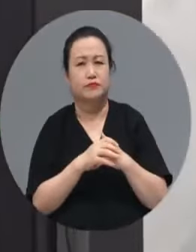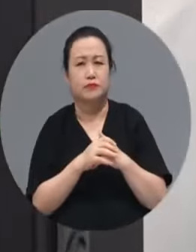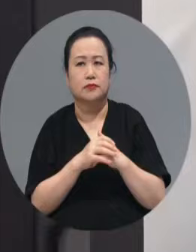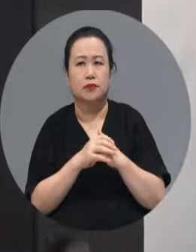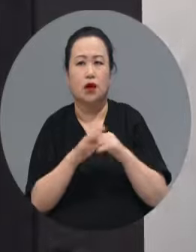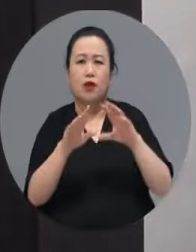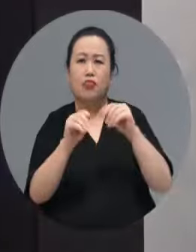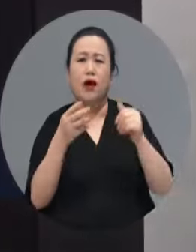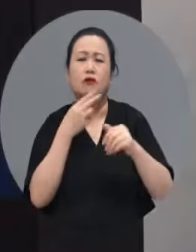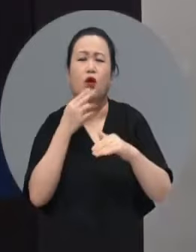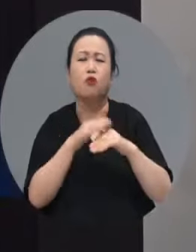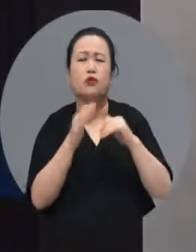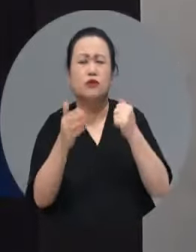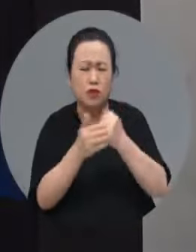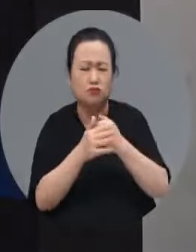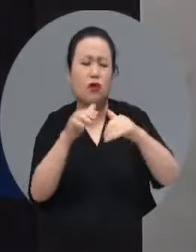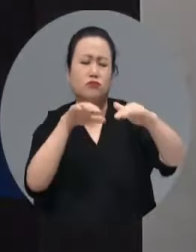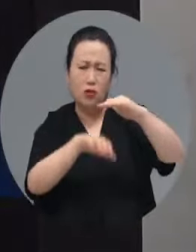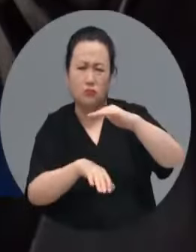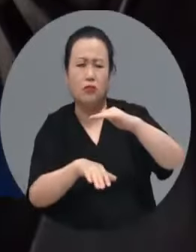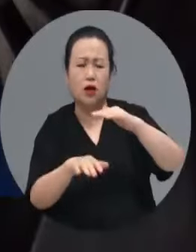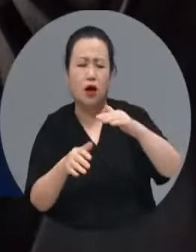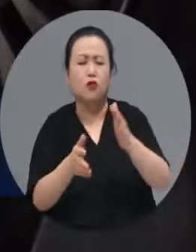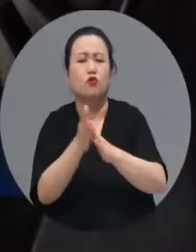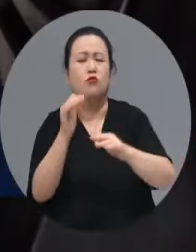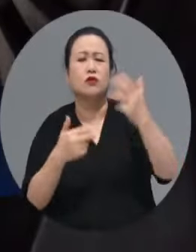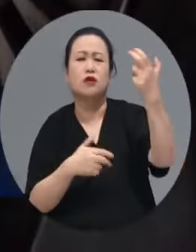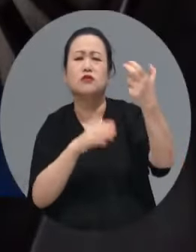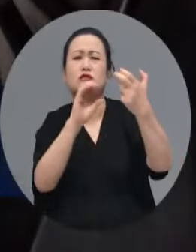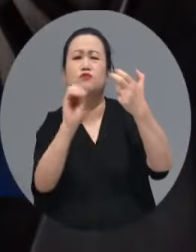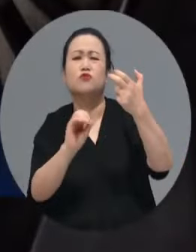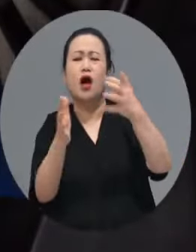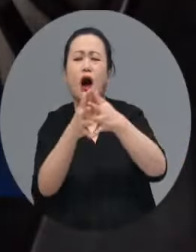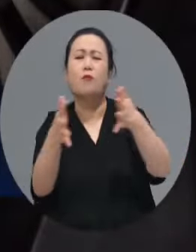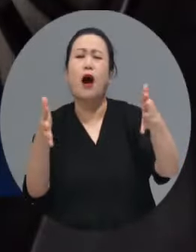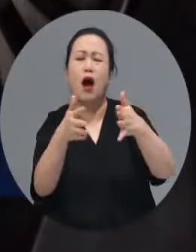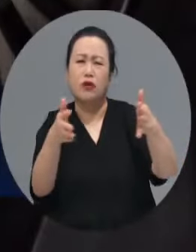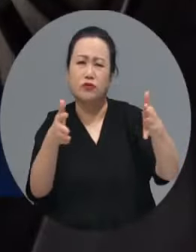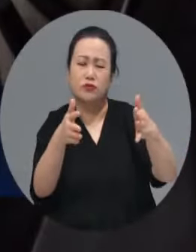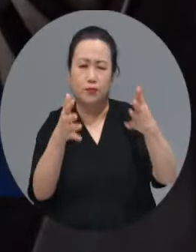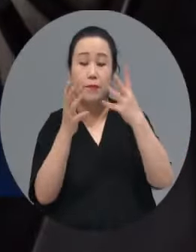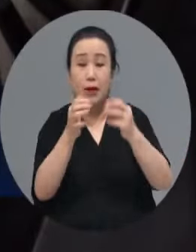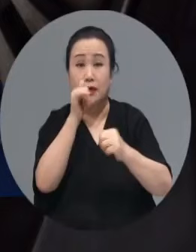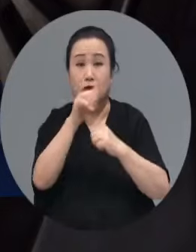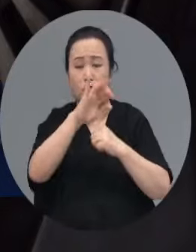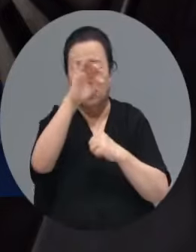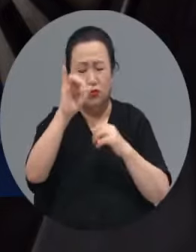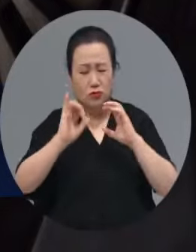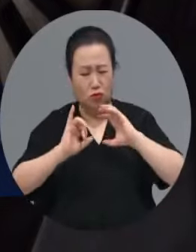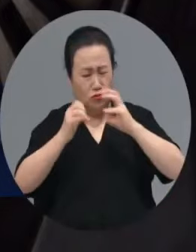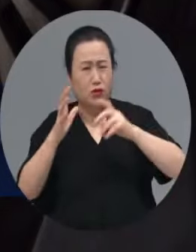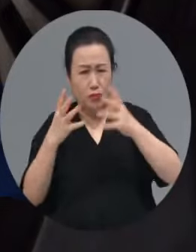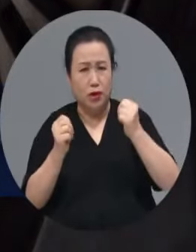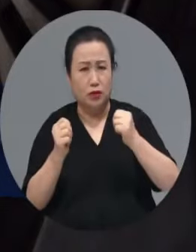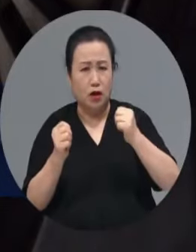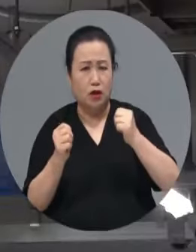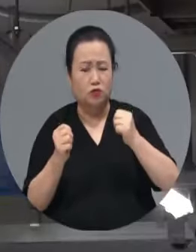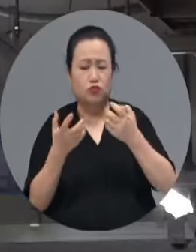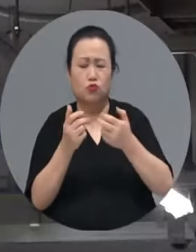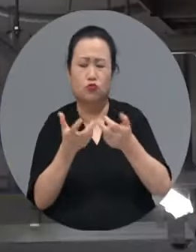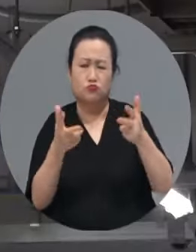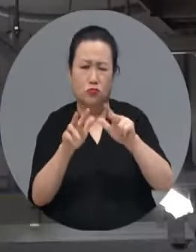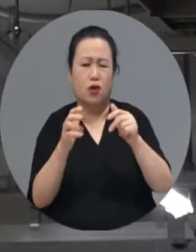왜 땅이 없어서 내려가는 거예요. 특히 도심지 70%가 아파트 같은 집단 거주지 특성이 전 세계에서 제일 높아요. 정원도